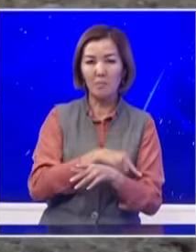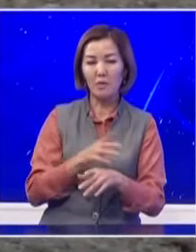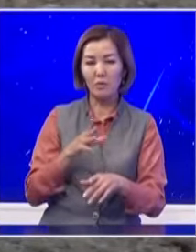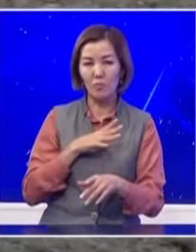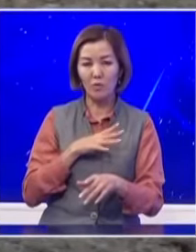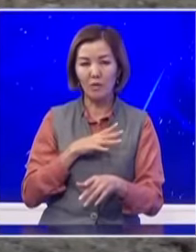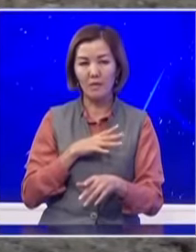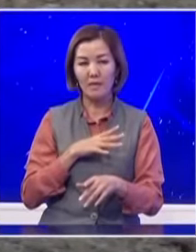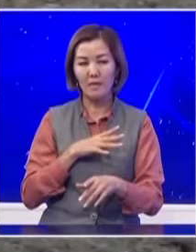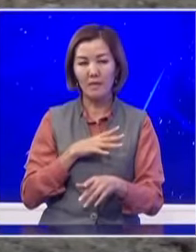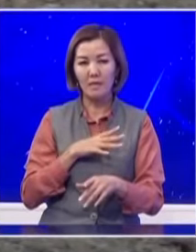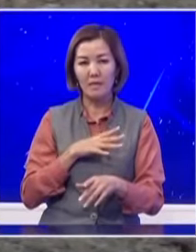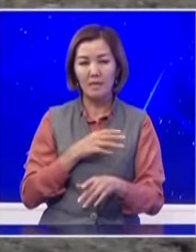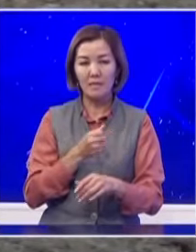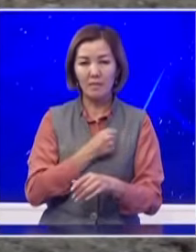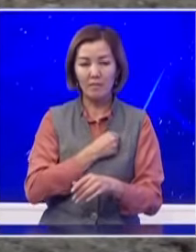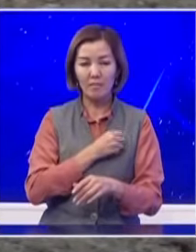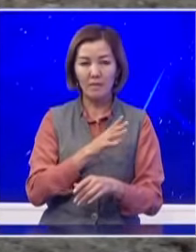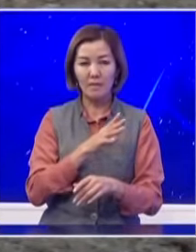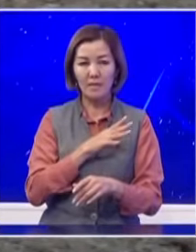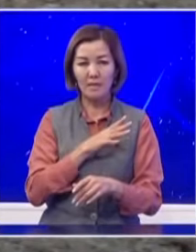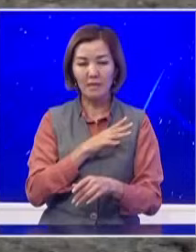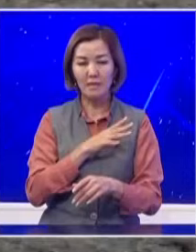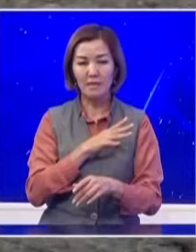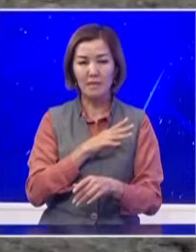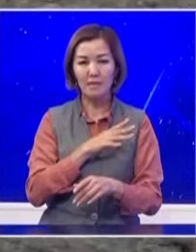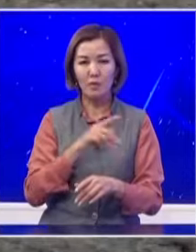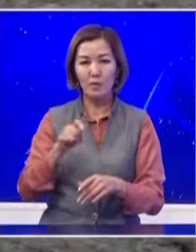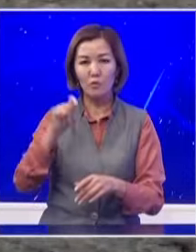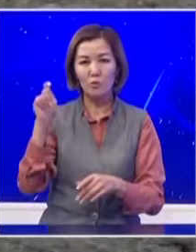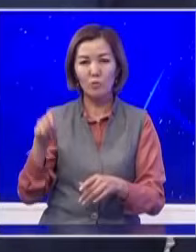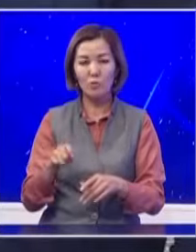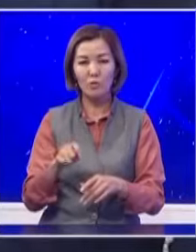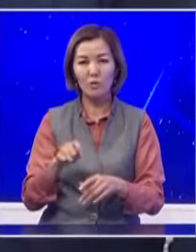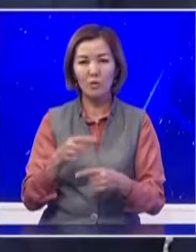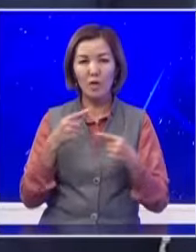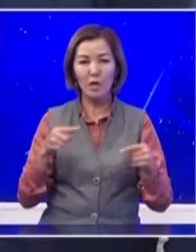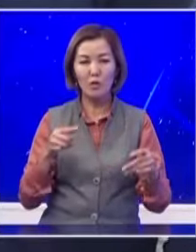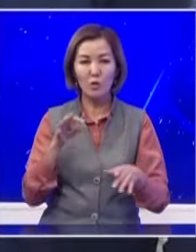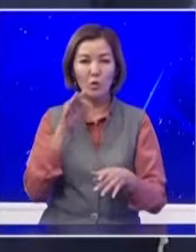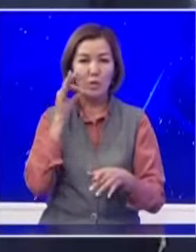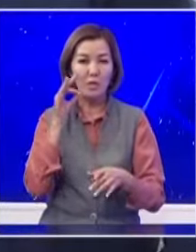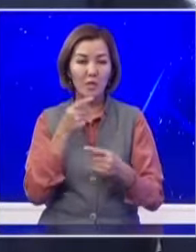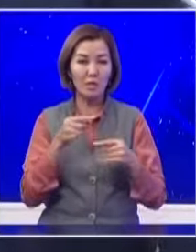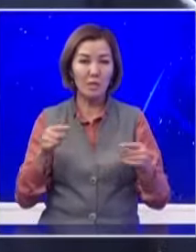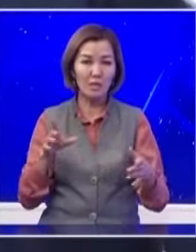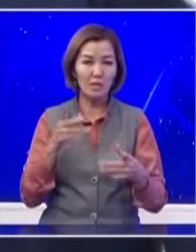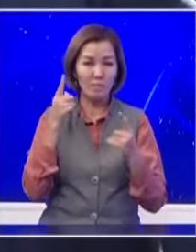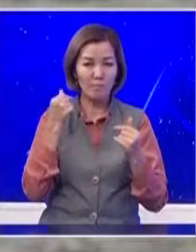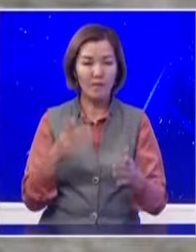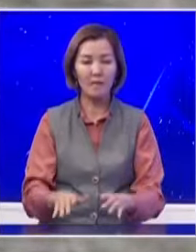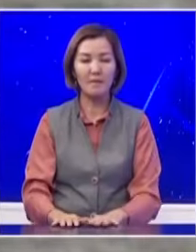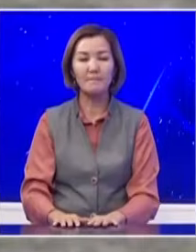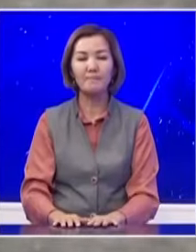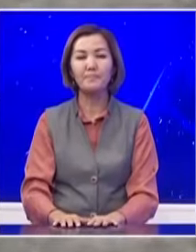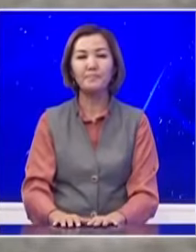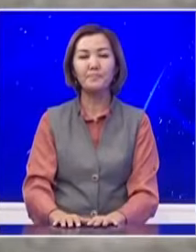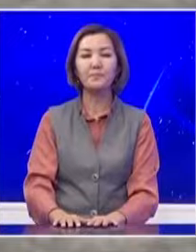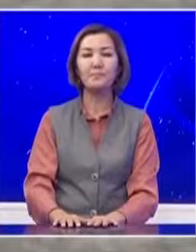қазақ әскери өнерінің сарбаздарының соғысу тәсілдері өте көп. Қызылжар Жетісу жеріндегі Орбұлақ соғысынан кейін